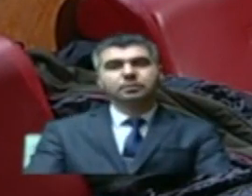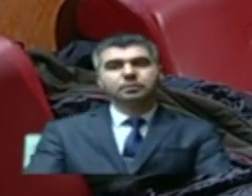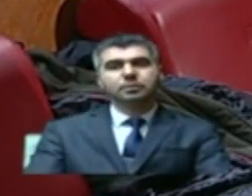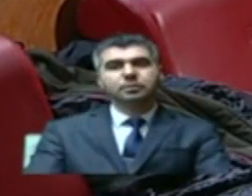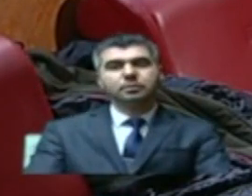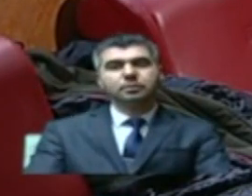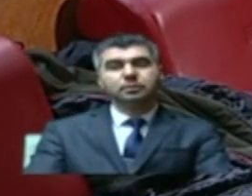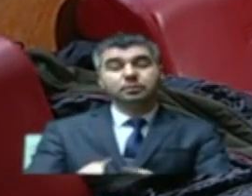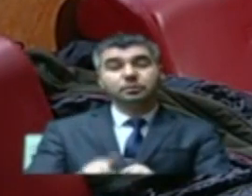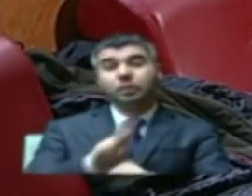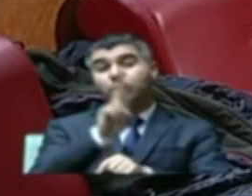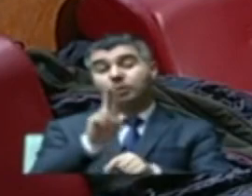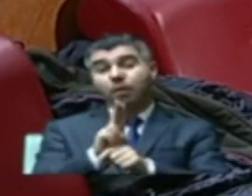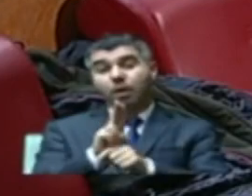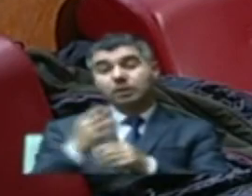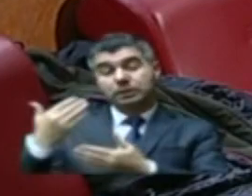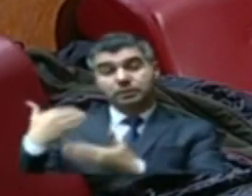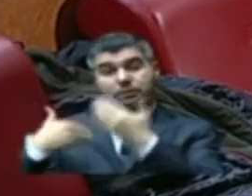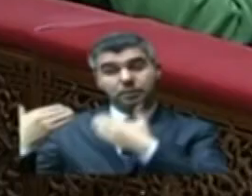اذا بغيتي تسال الحكومه الاخرى على الاثير